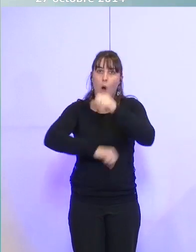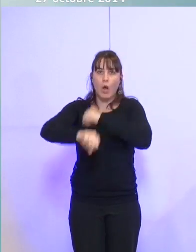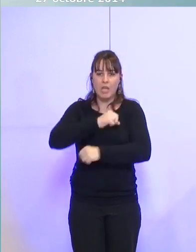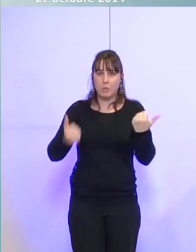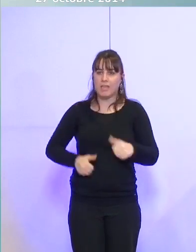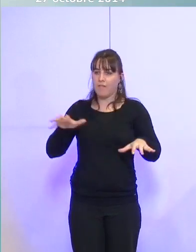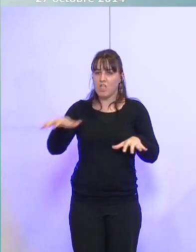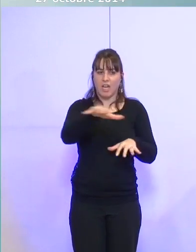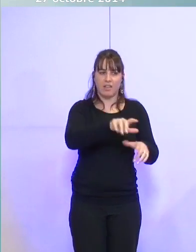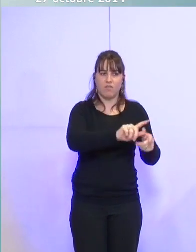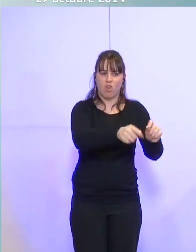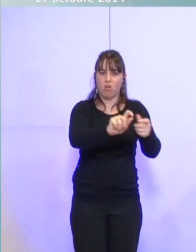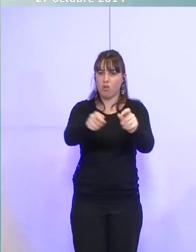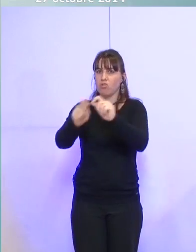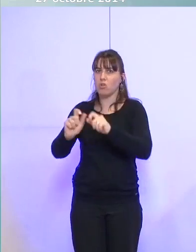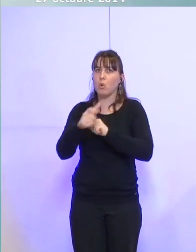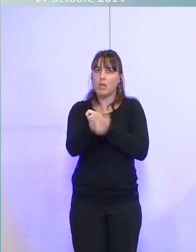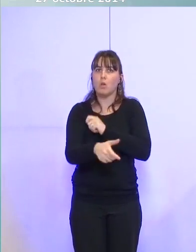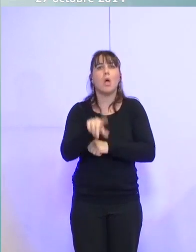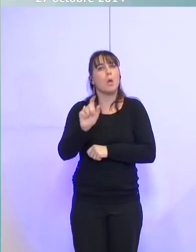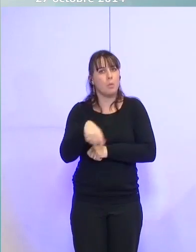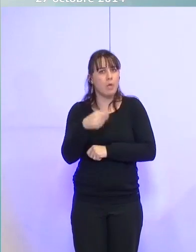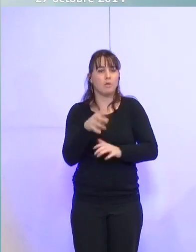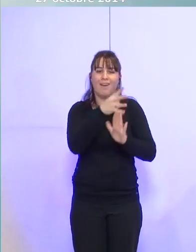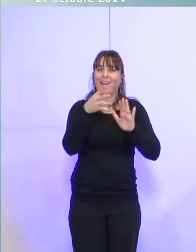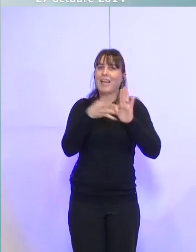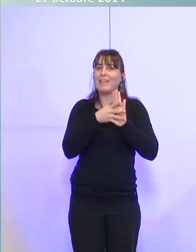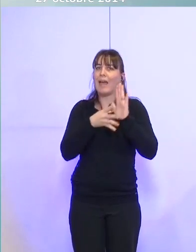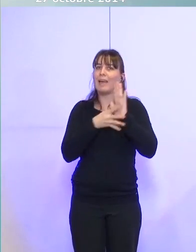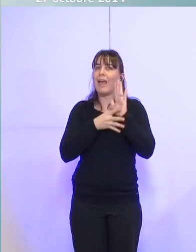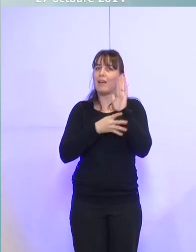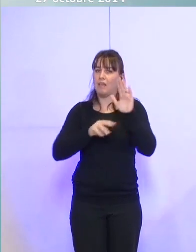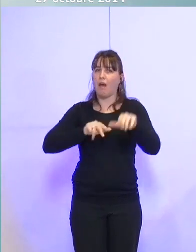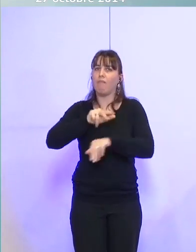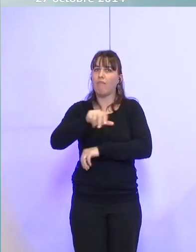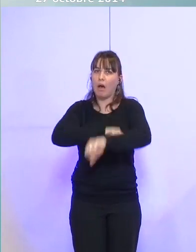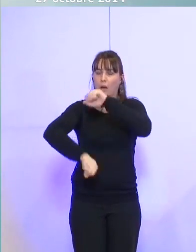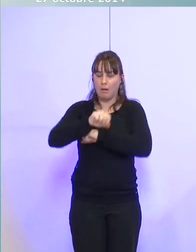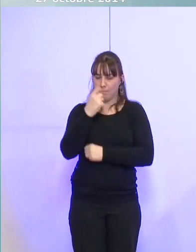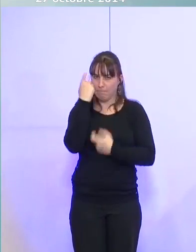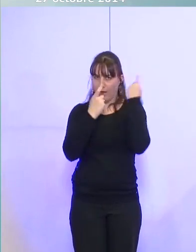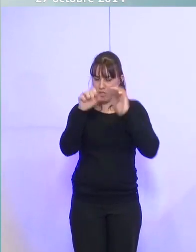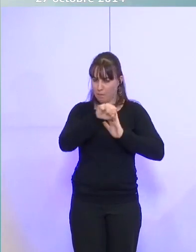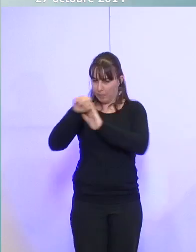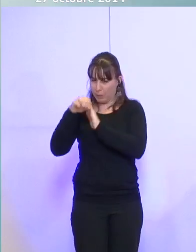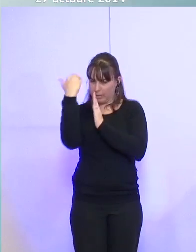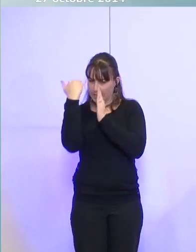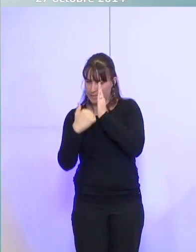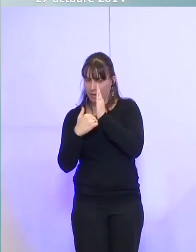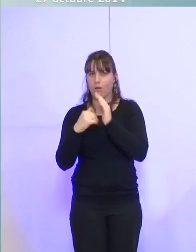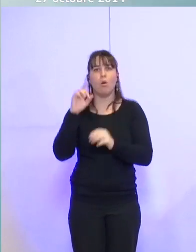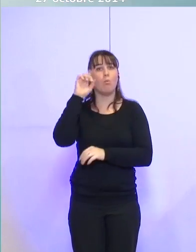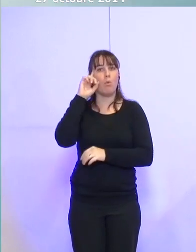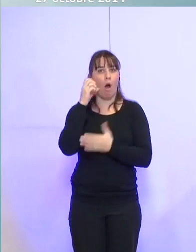des services ? Tout ça, ça fera partie effectivement des critères d'appréciation par rapport à des choix de priorité. Parce que comme vous l'avez dit, la masse